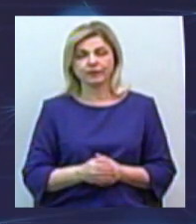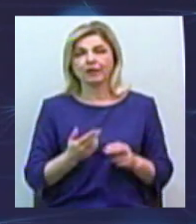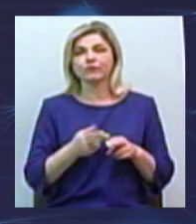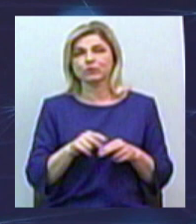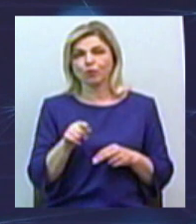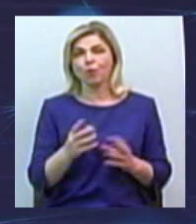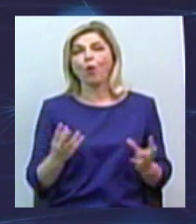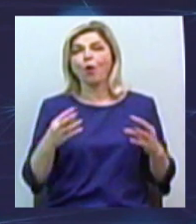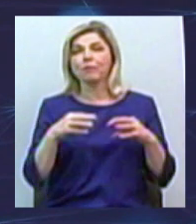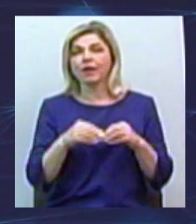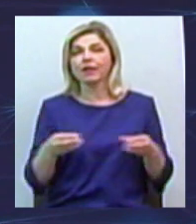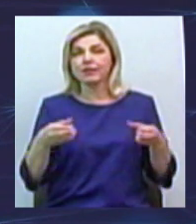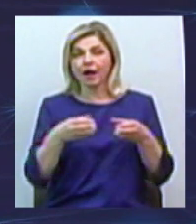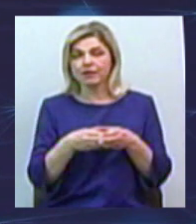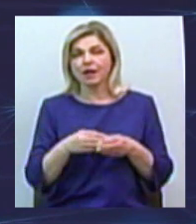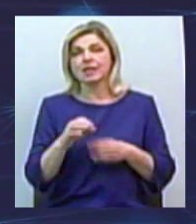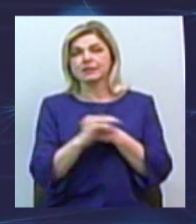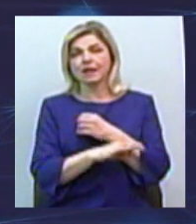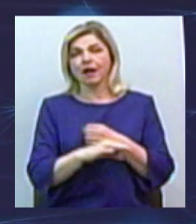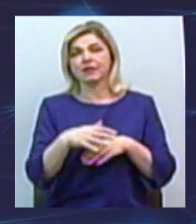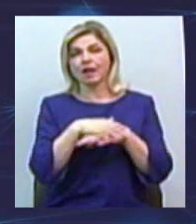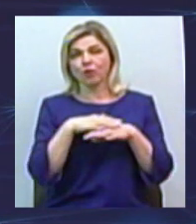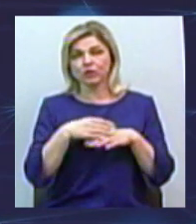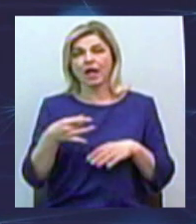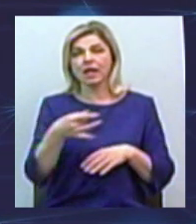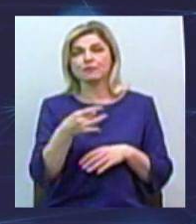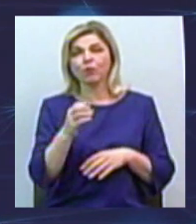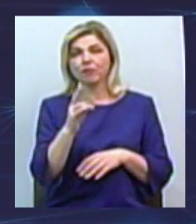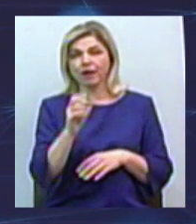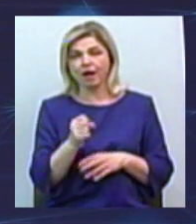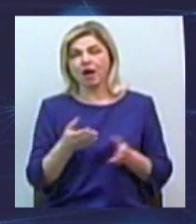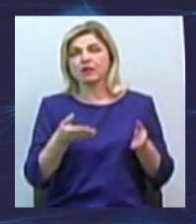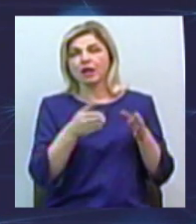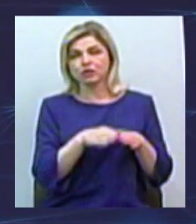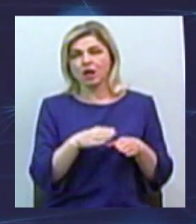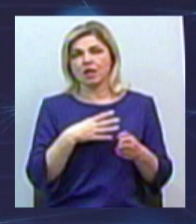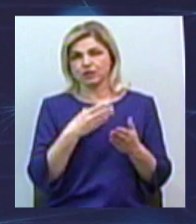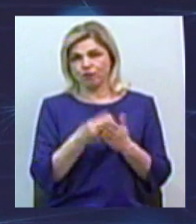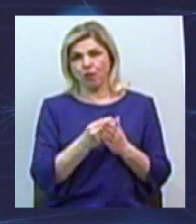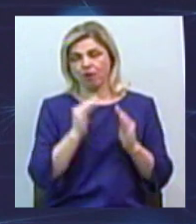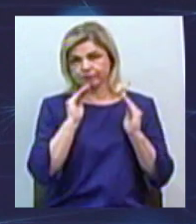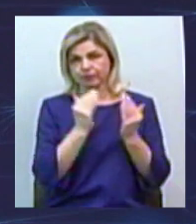об'єднанні, відповідно, Західноукраїнська Народна Республіка, вона залишиться на автономних правах.